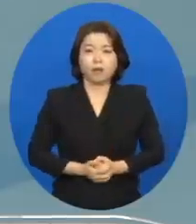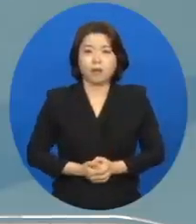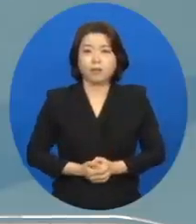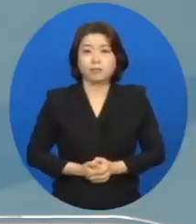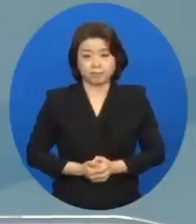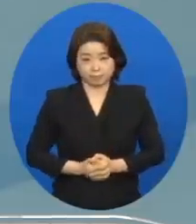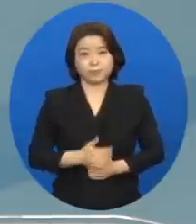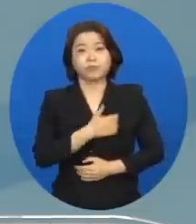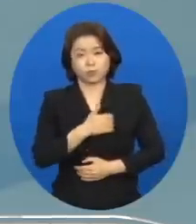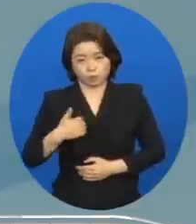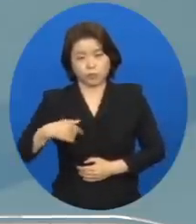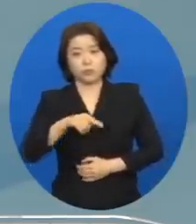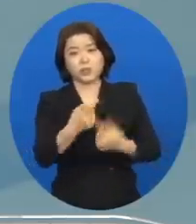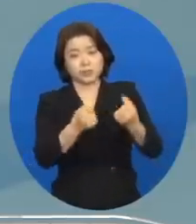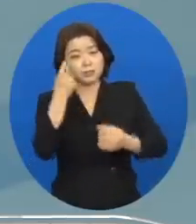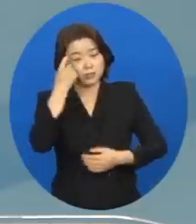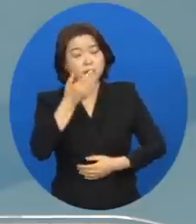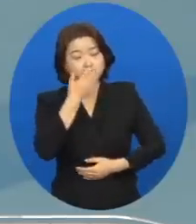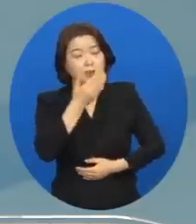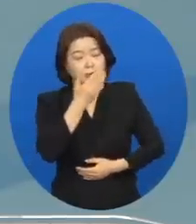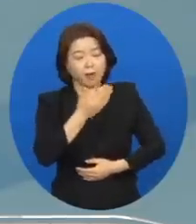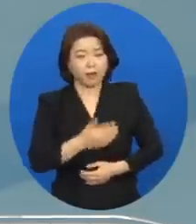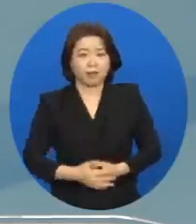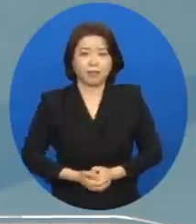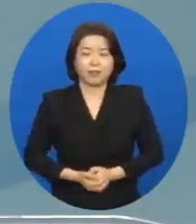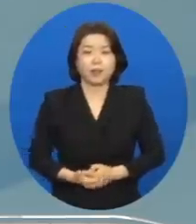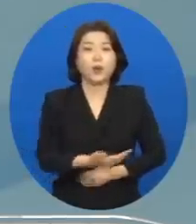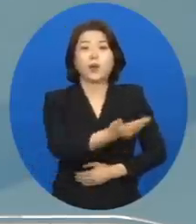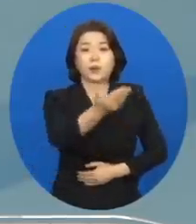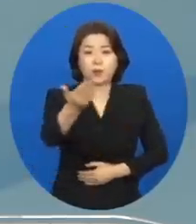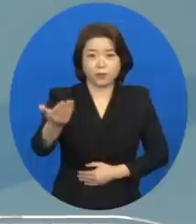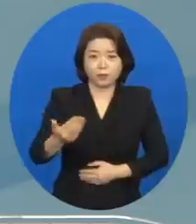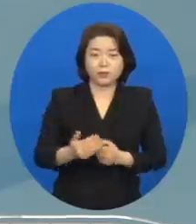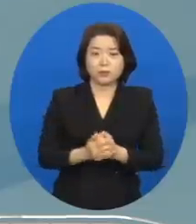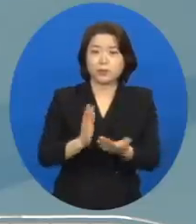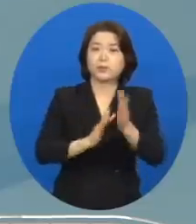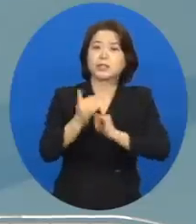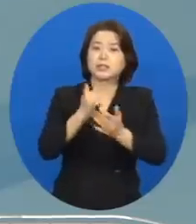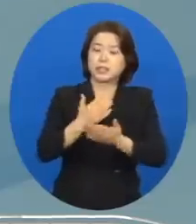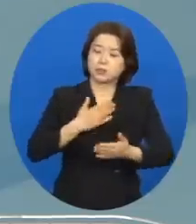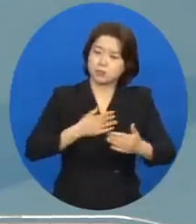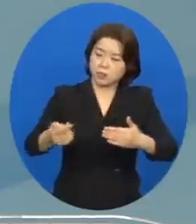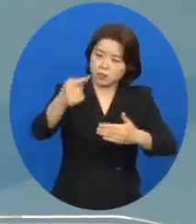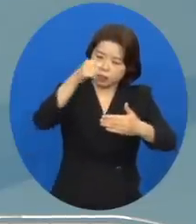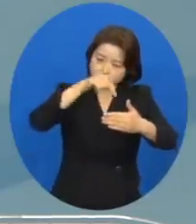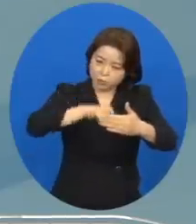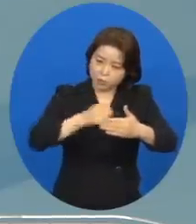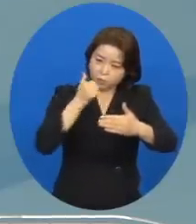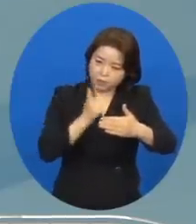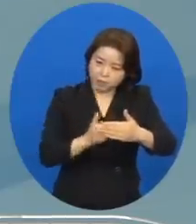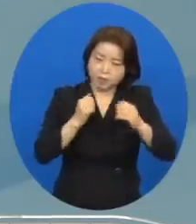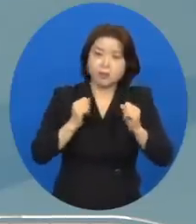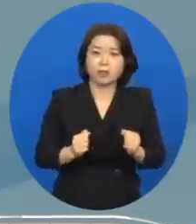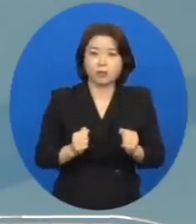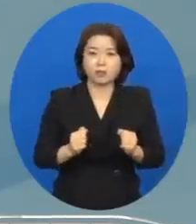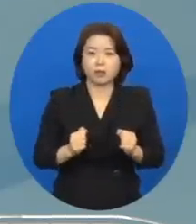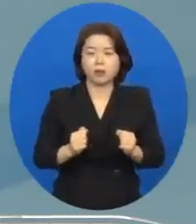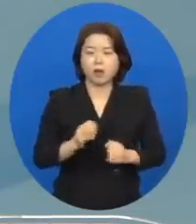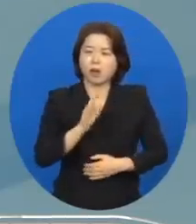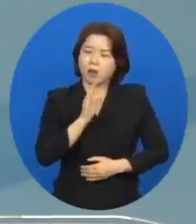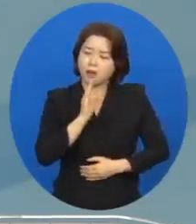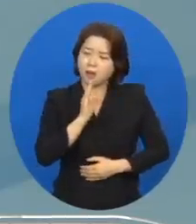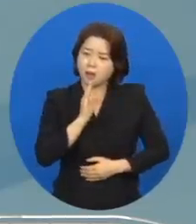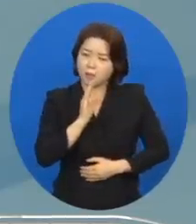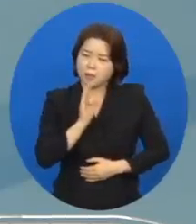충분히 그런 생각하실 만합니다. 여러분도 예수님이 내 안에 계시다고 아유 정말 그럴